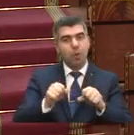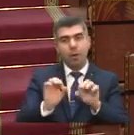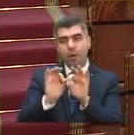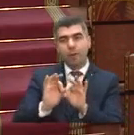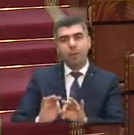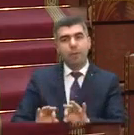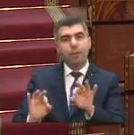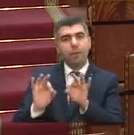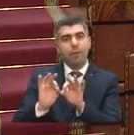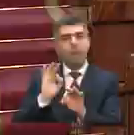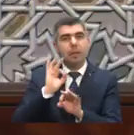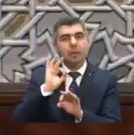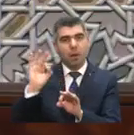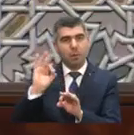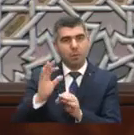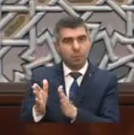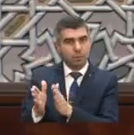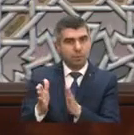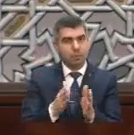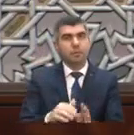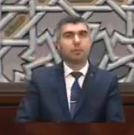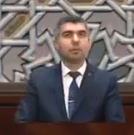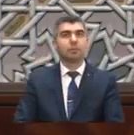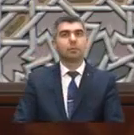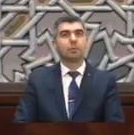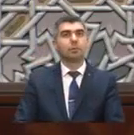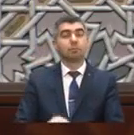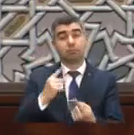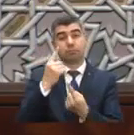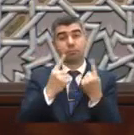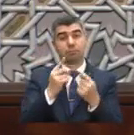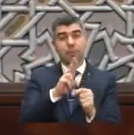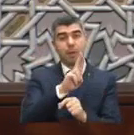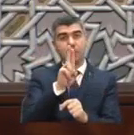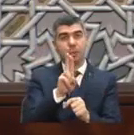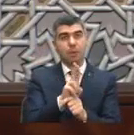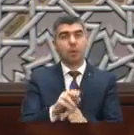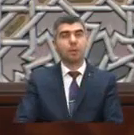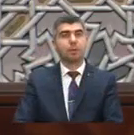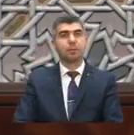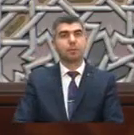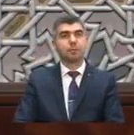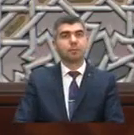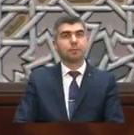التقني. وشكرا. شكرا السيد النائب. هل هناك من تعقيب اضافي؟